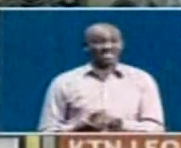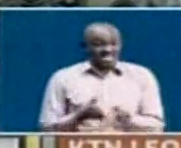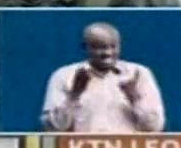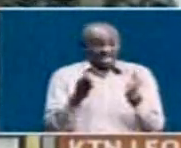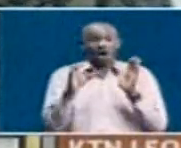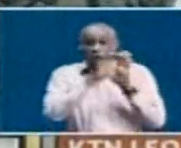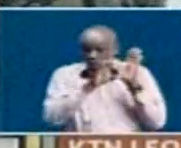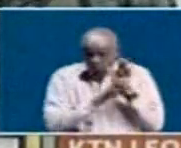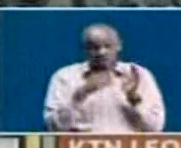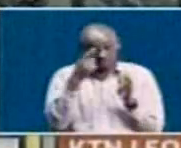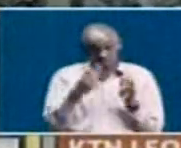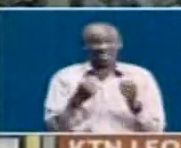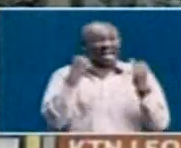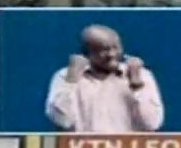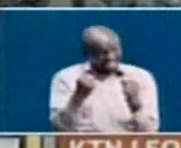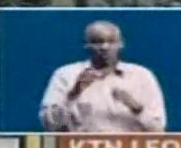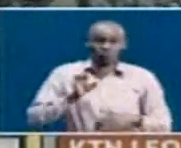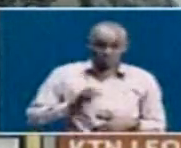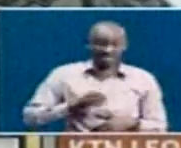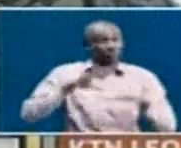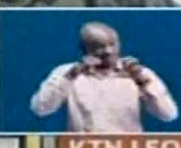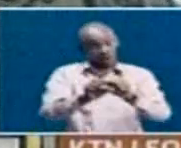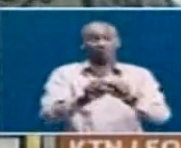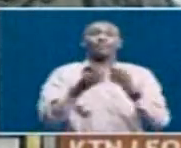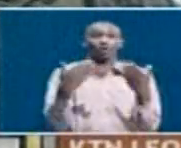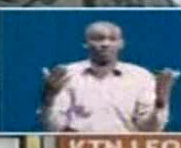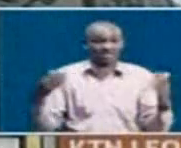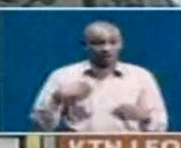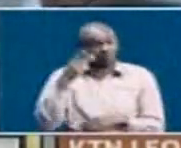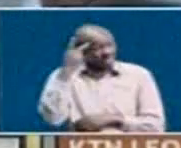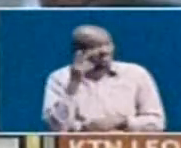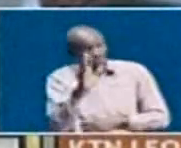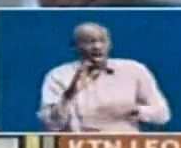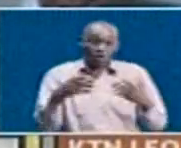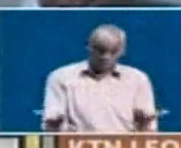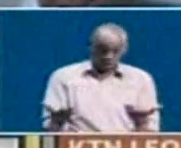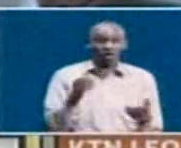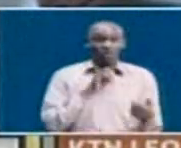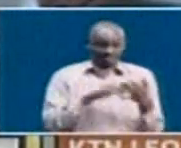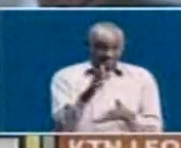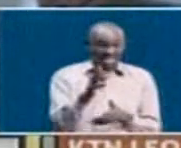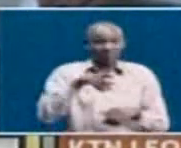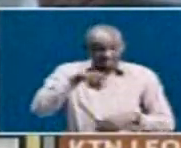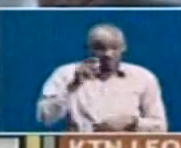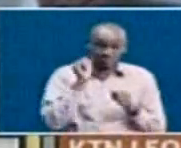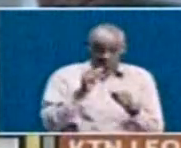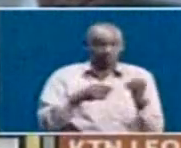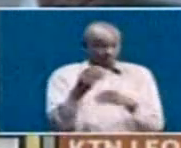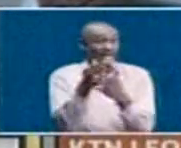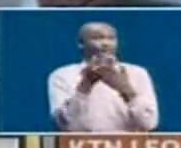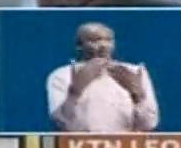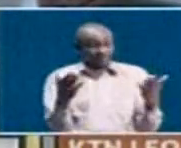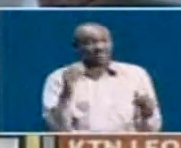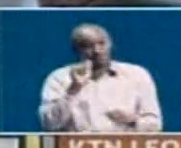Katia mempa nguvu mwanamke kumiliki mali na hata kurithi mali ya wazazi wake, kando na kuwa na uhuru wa ununuzi wa mali na